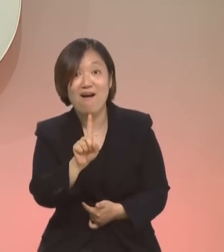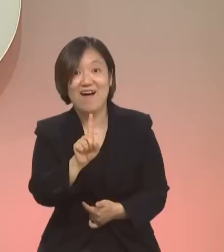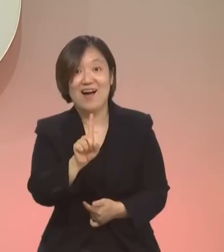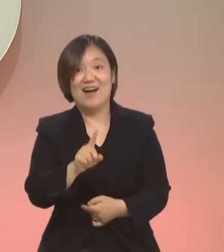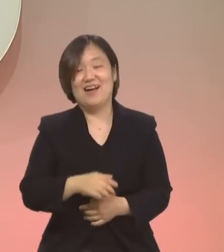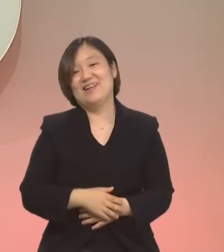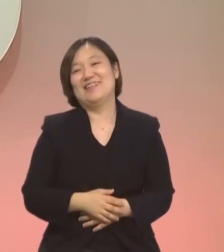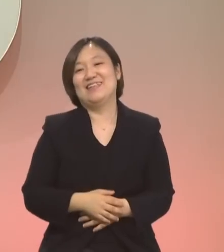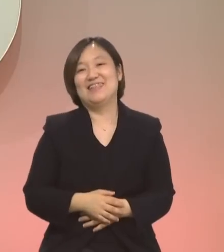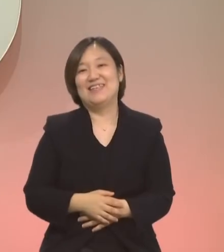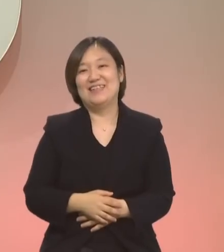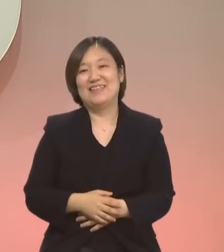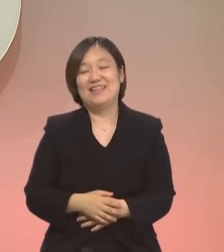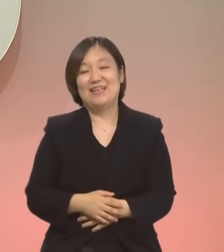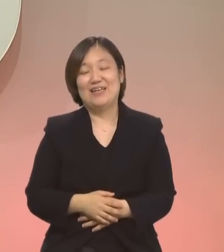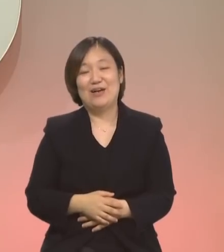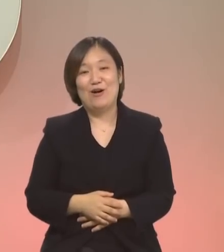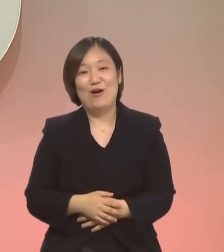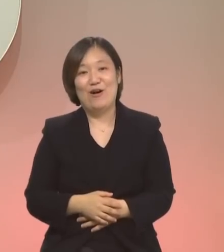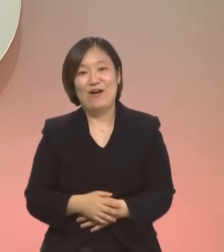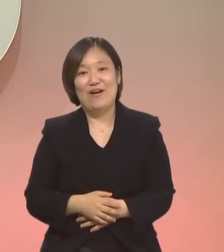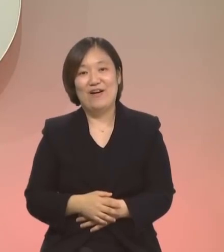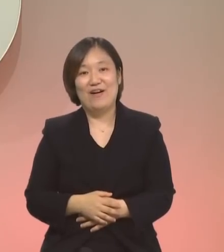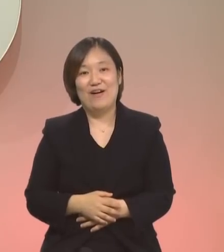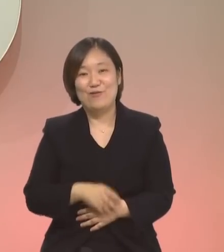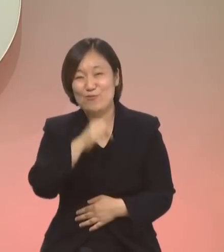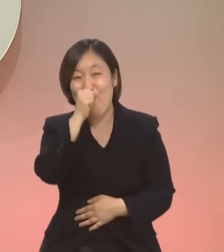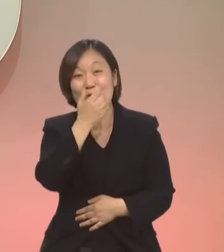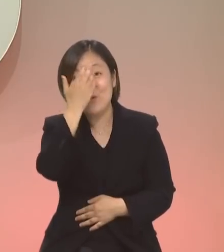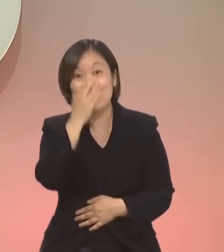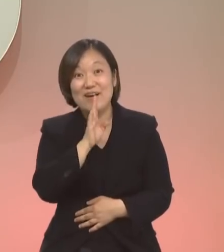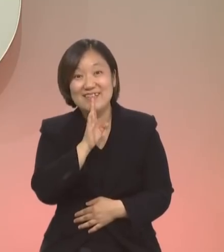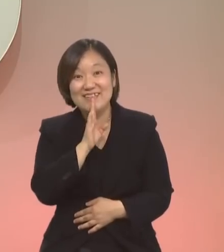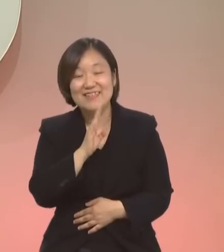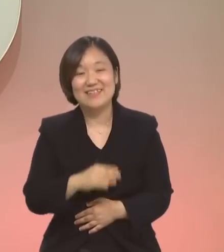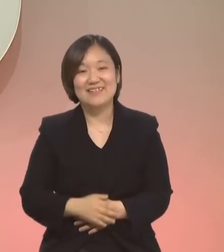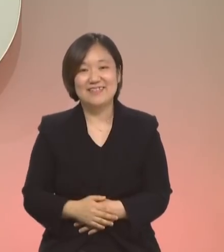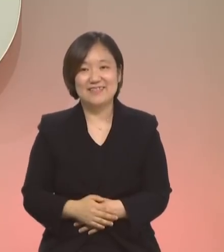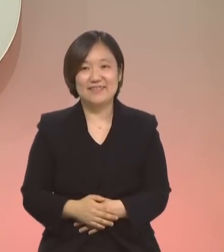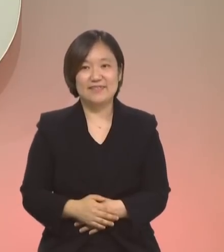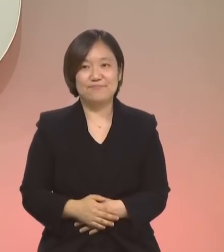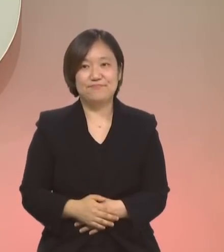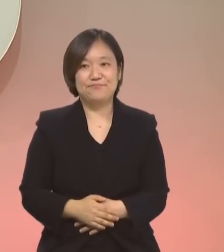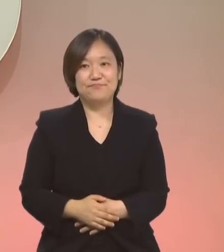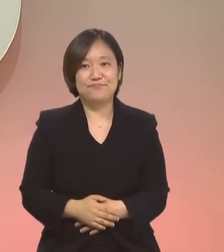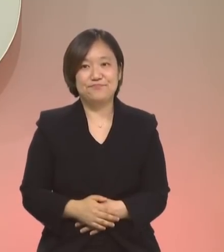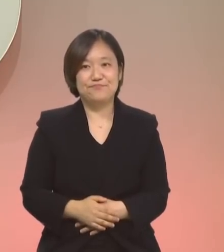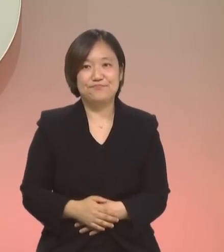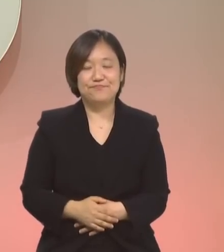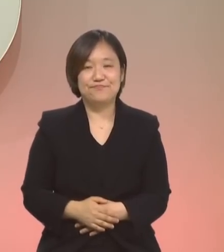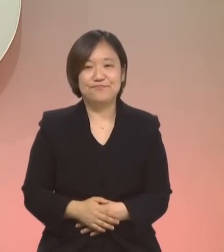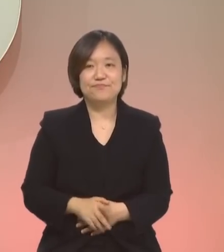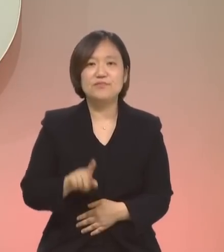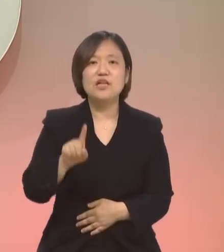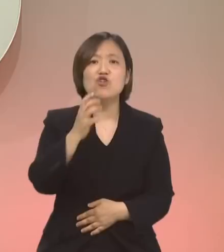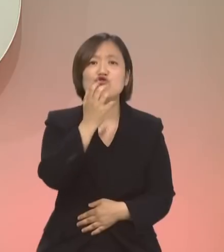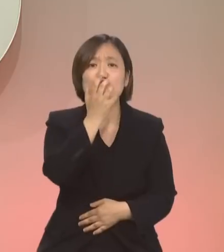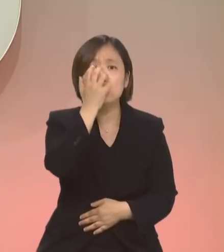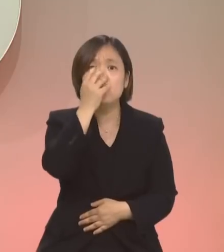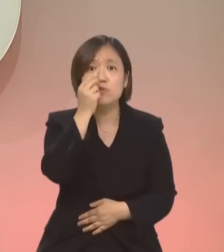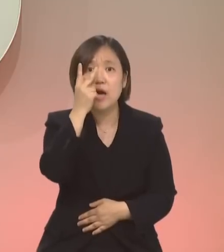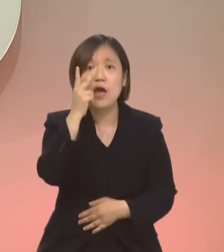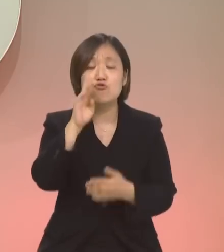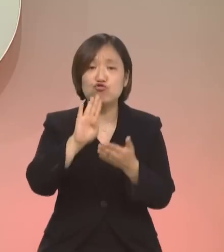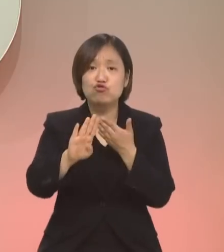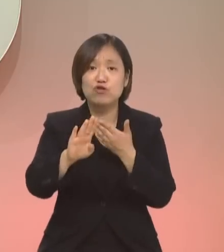딱 들어도 어떻게 해야 돼 이거 로또 사야 되나 그런데 그 꿈을 꾸고 나서